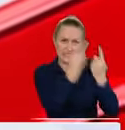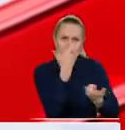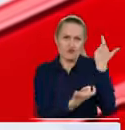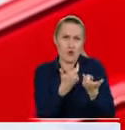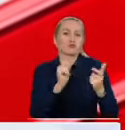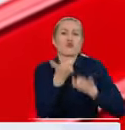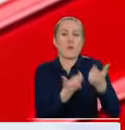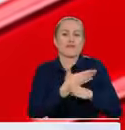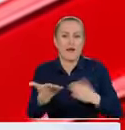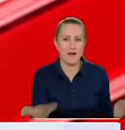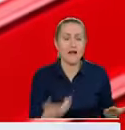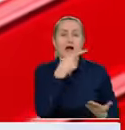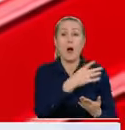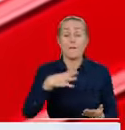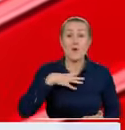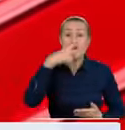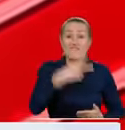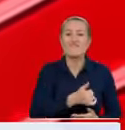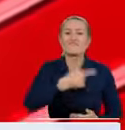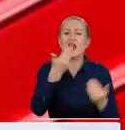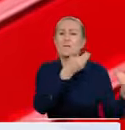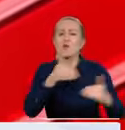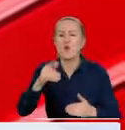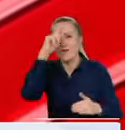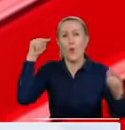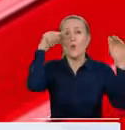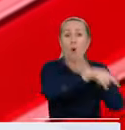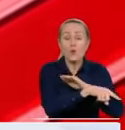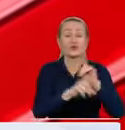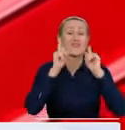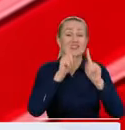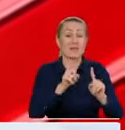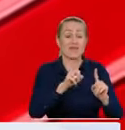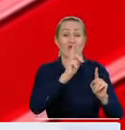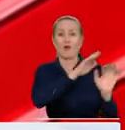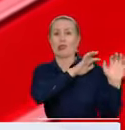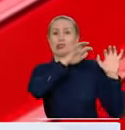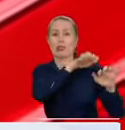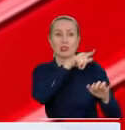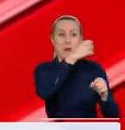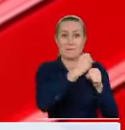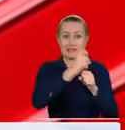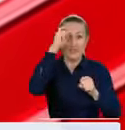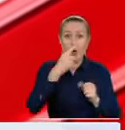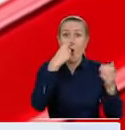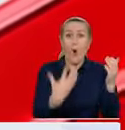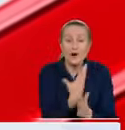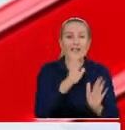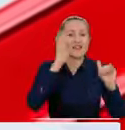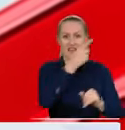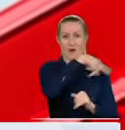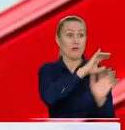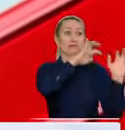parę milionów uchodźców, czy też nachodźców, dzisiaj się nawet mówi, do pracy w Niemczech. Okazało się, że nawet pracować nie